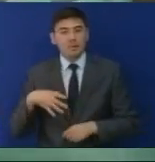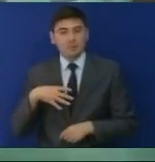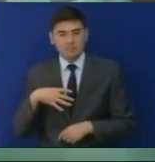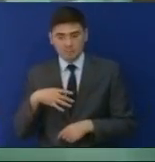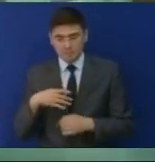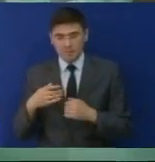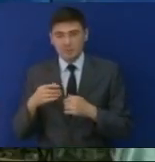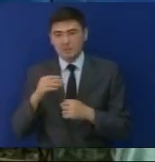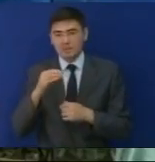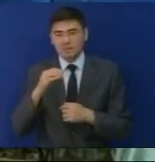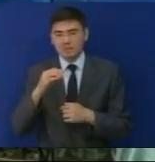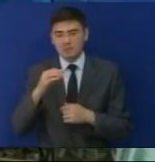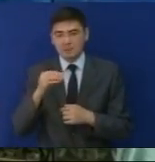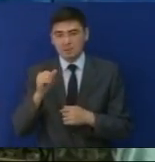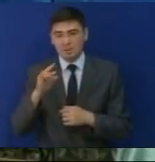селе Жарктас.